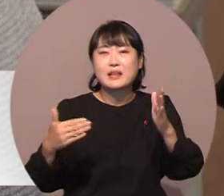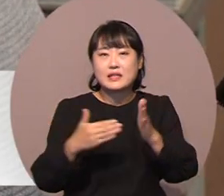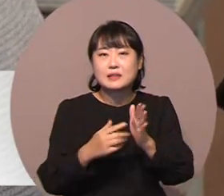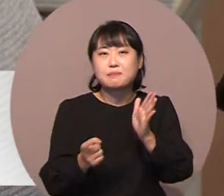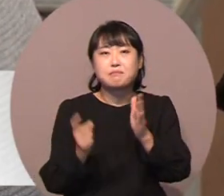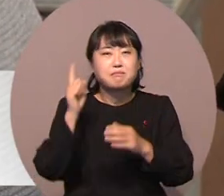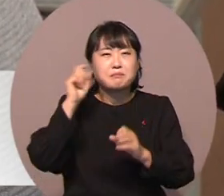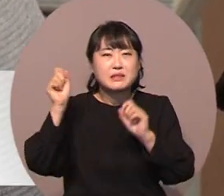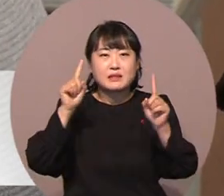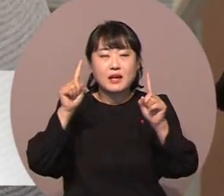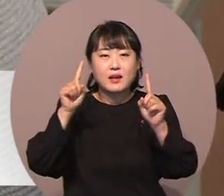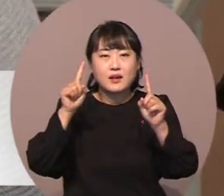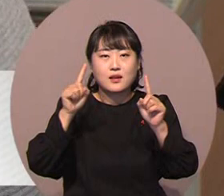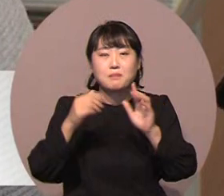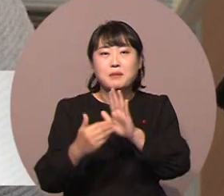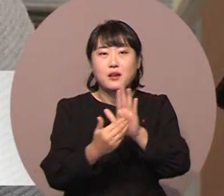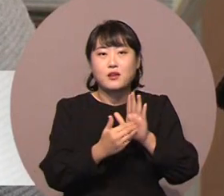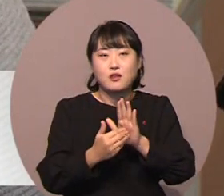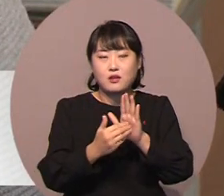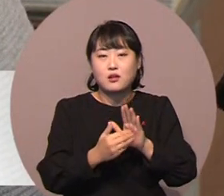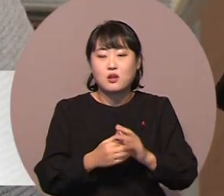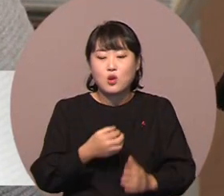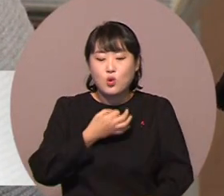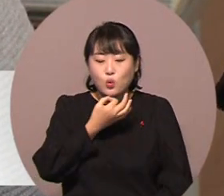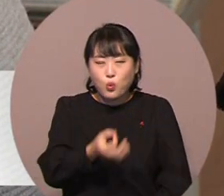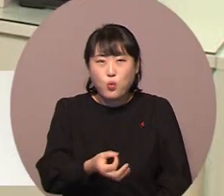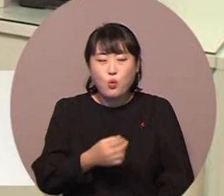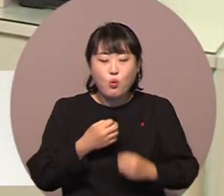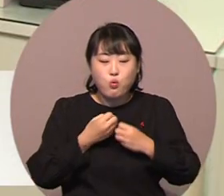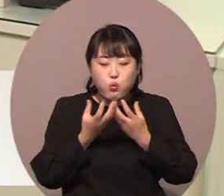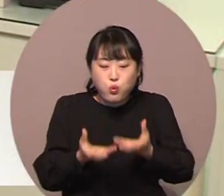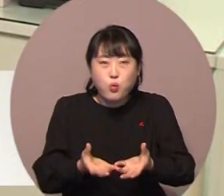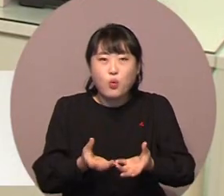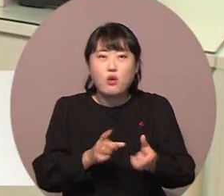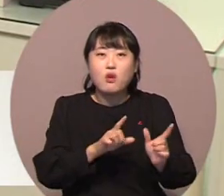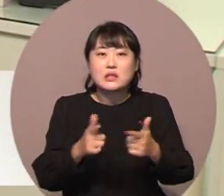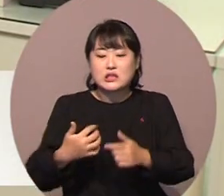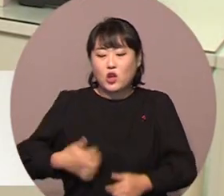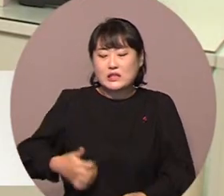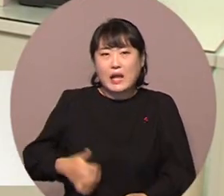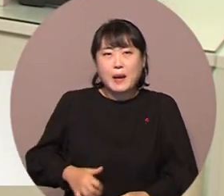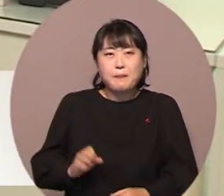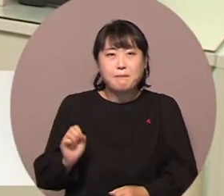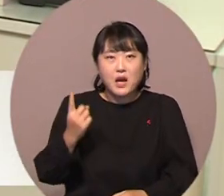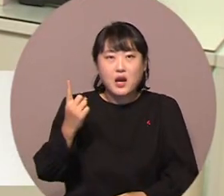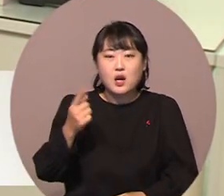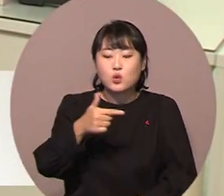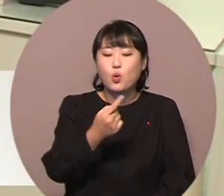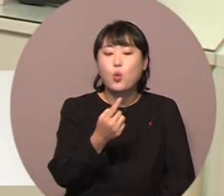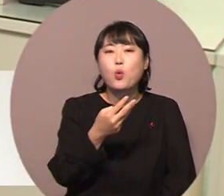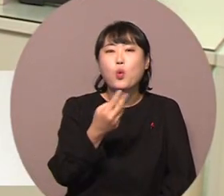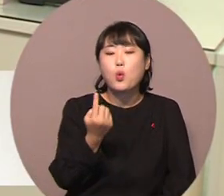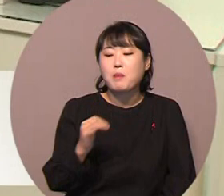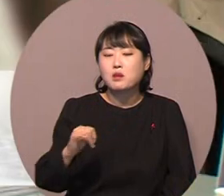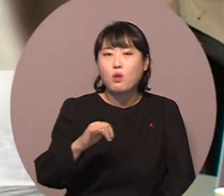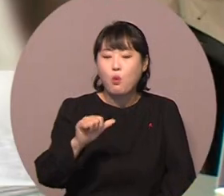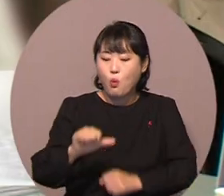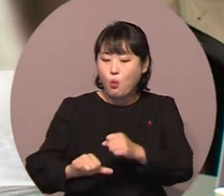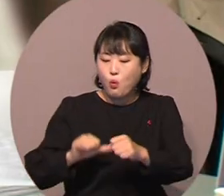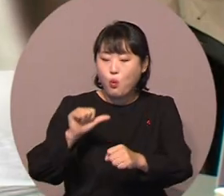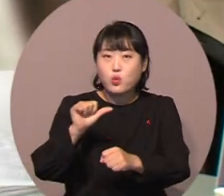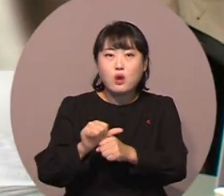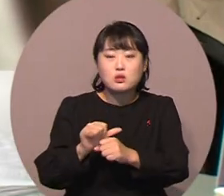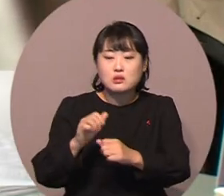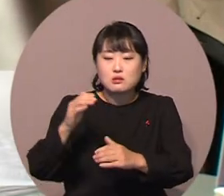체계를 가동합니다 돈는 구토와 설사 등을 유발하는 노로 바이러스 감염증이 최근 5년 내